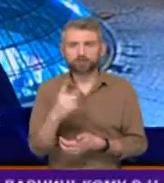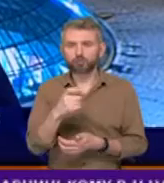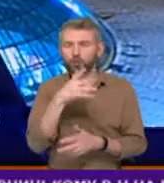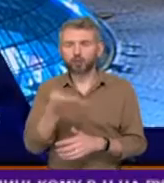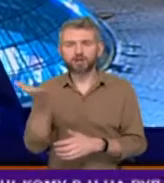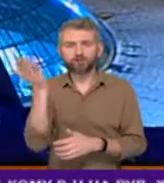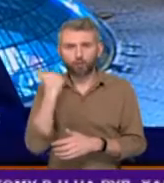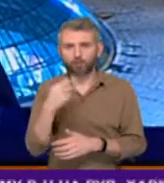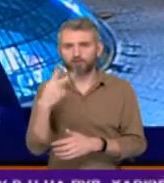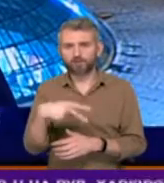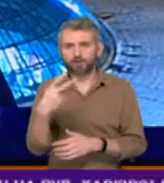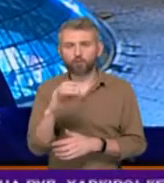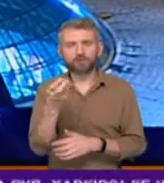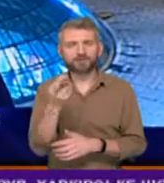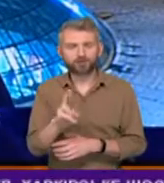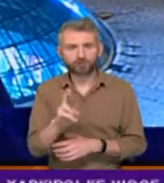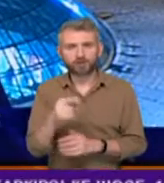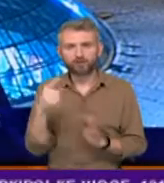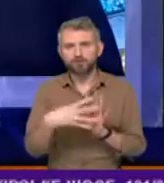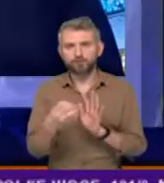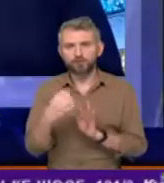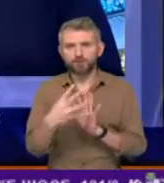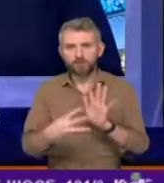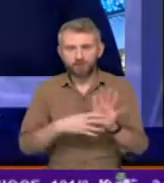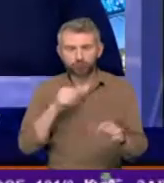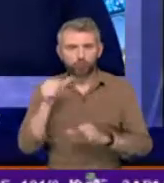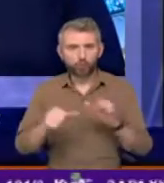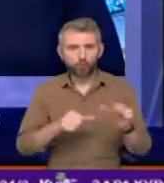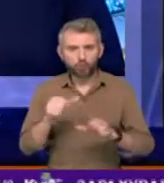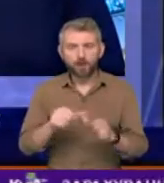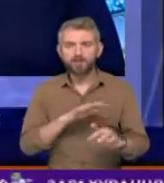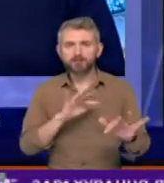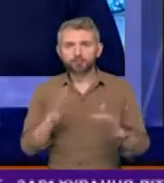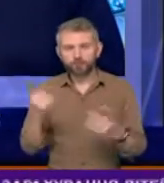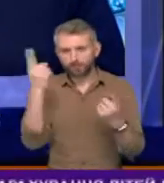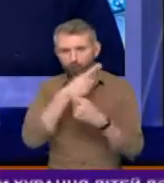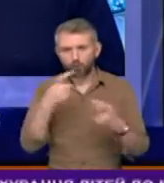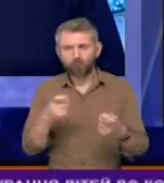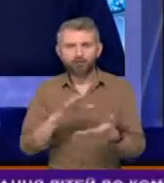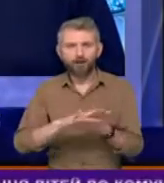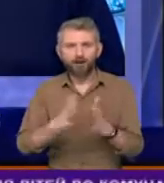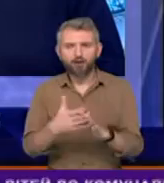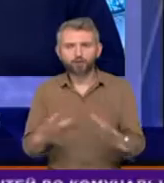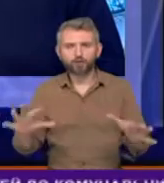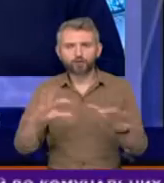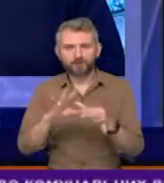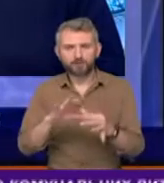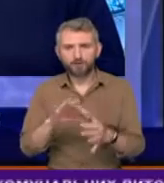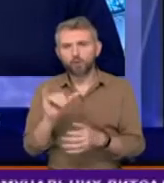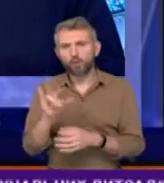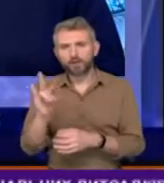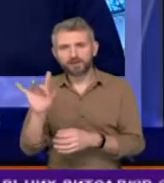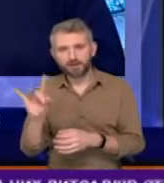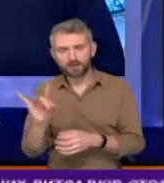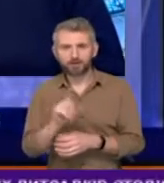тому, 22 січня 1919 року, відбулося проголошення акту воз'єднання Української Народної